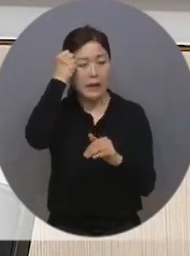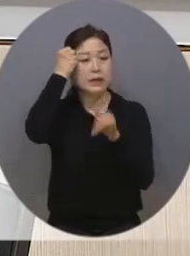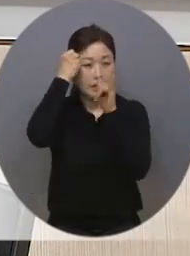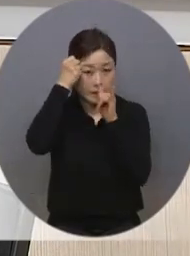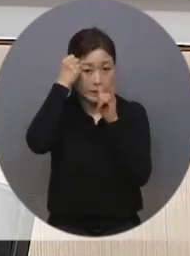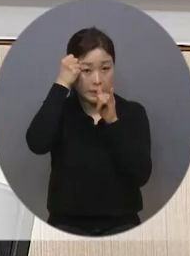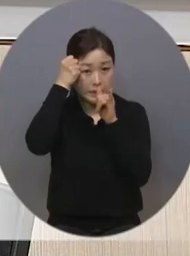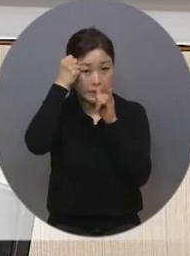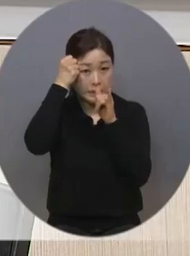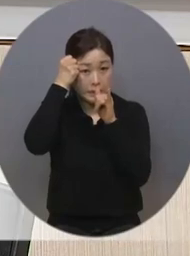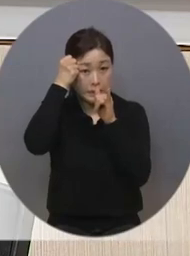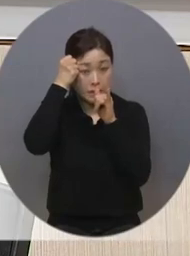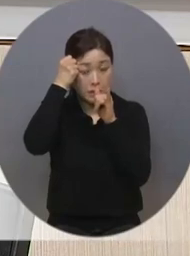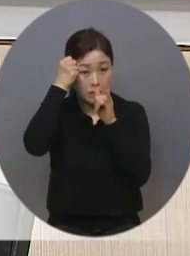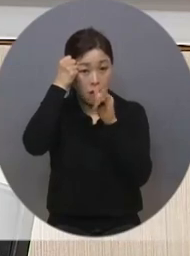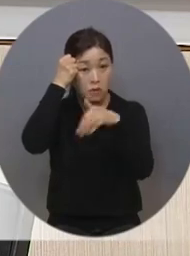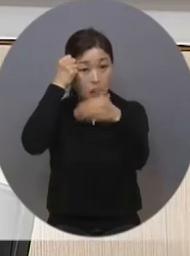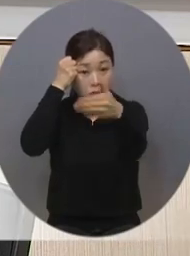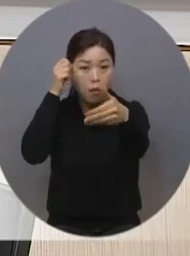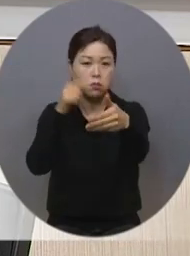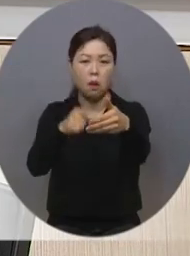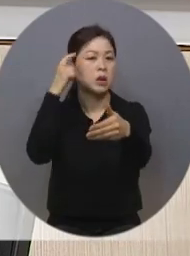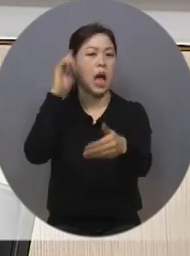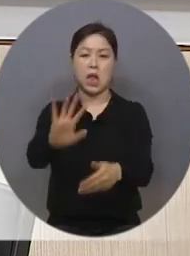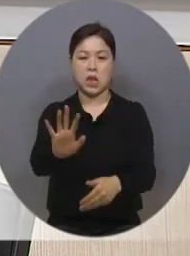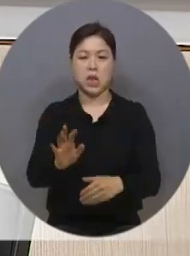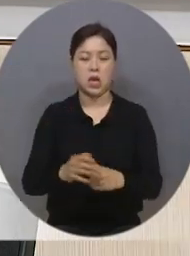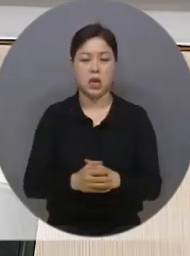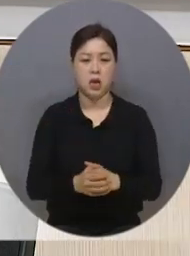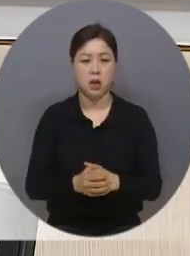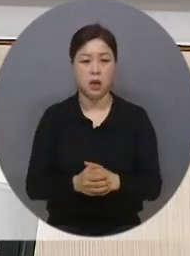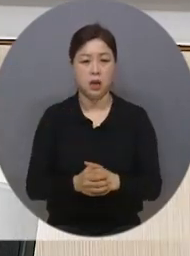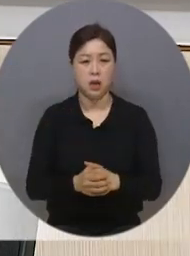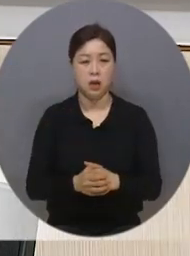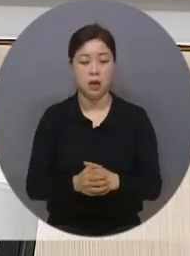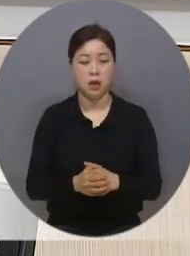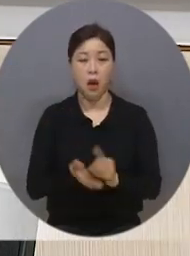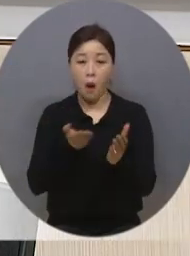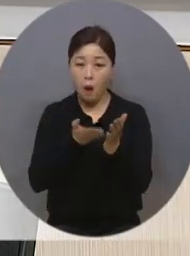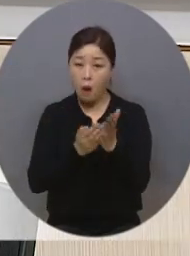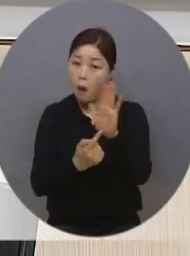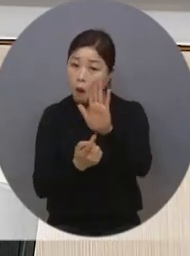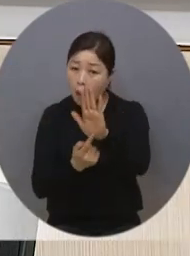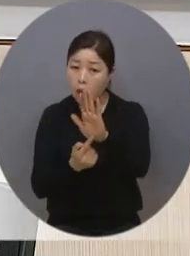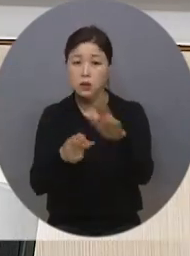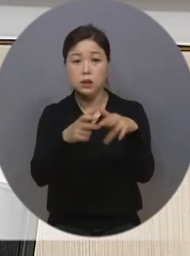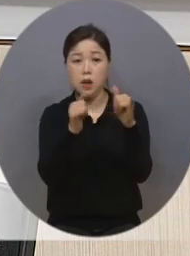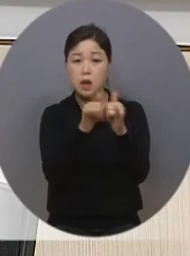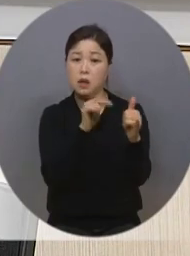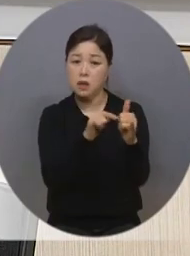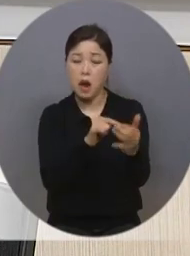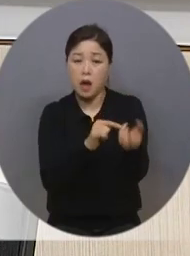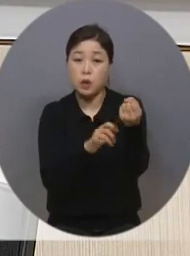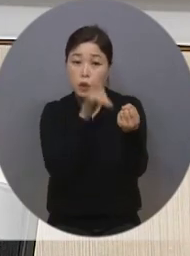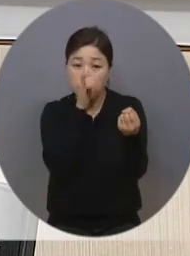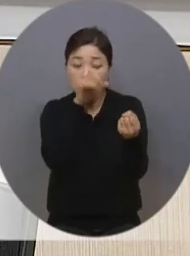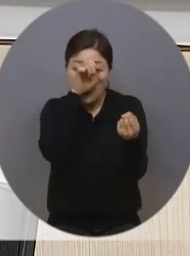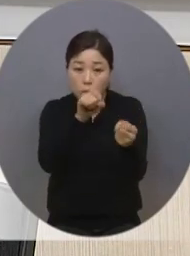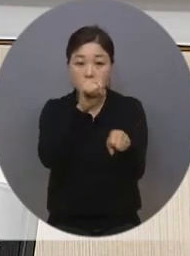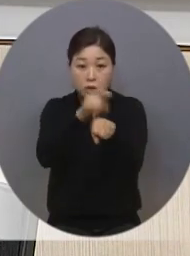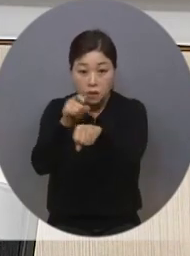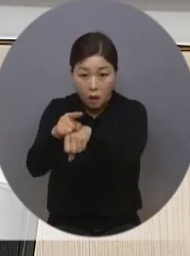그렇게 된 그 너머의 것들까지는 생각을 안 해요. 못해요. 언론이 장애인들이 갖고 있는